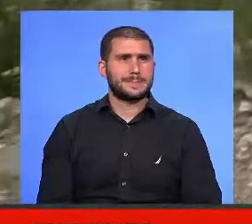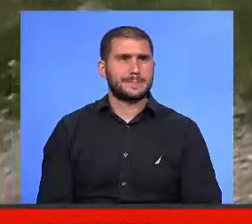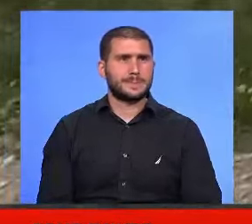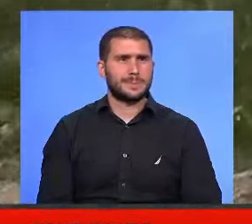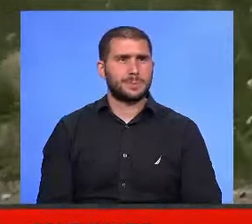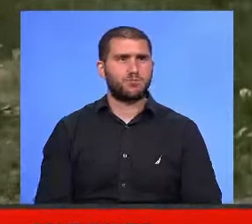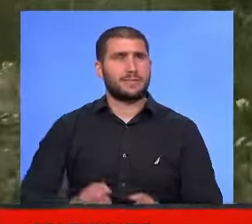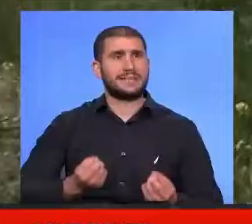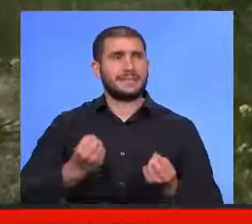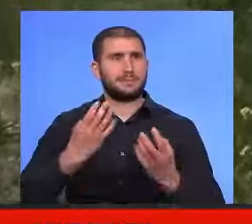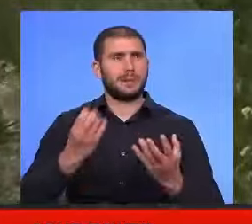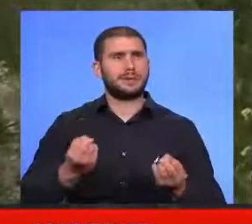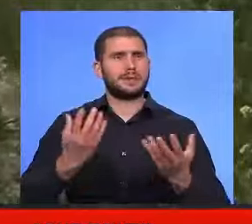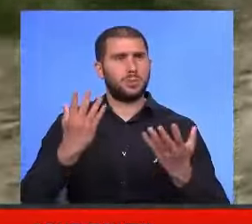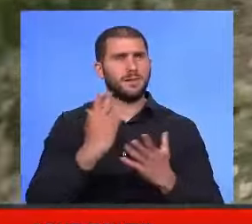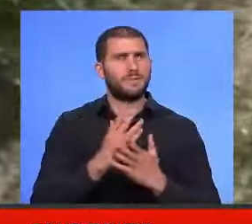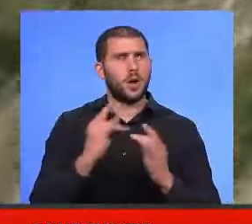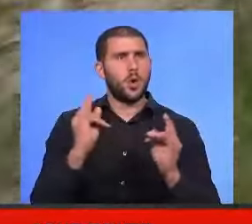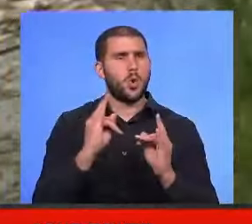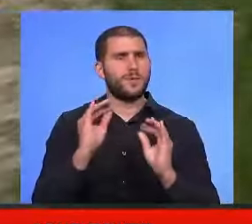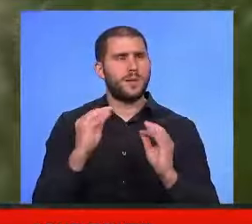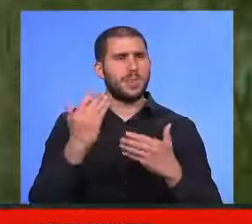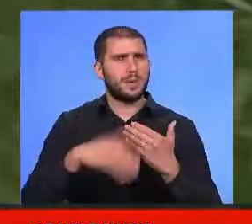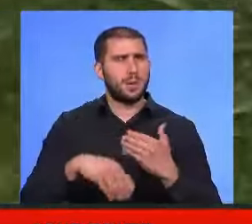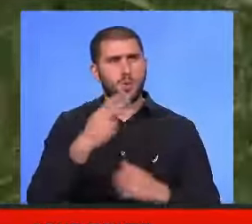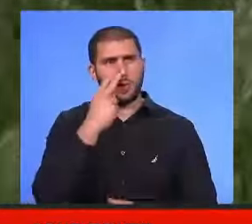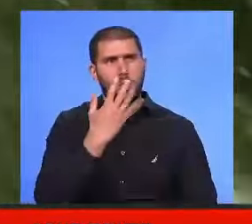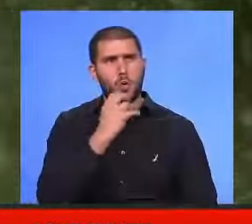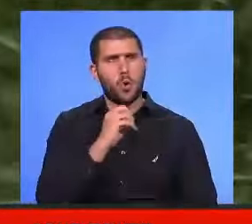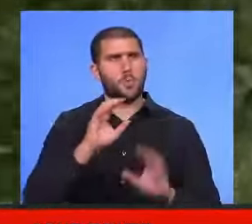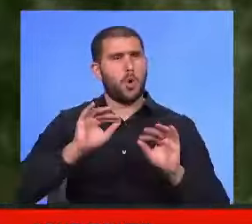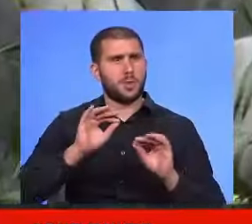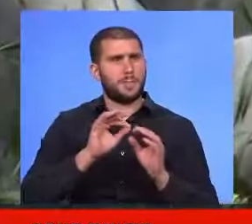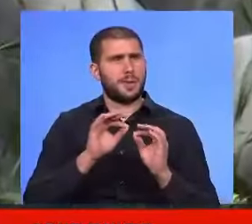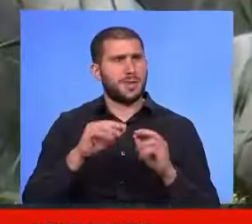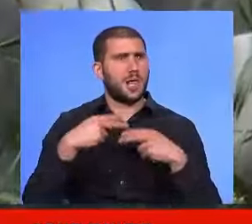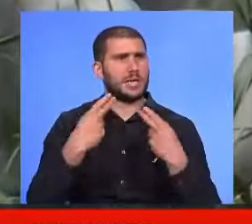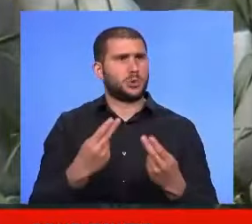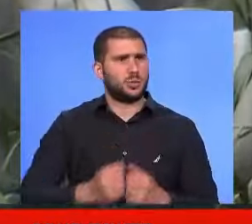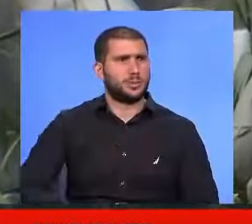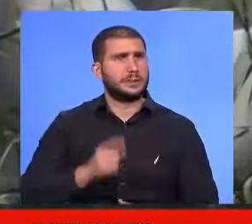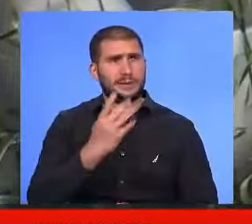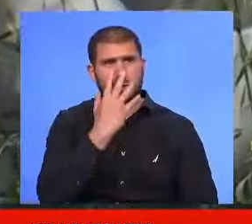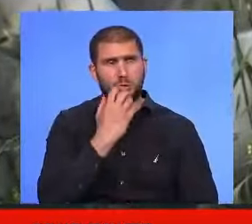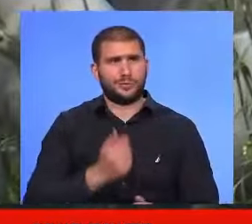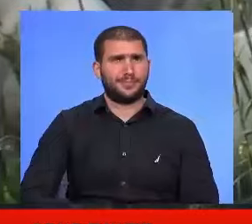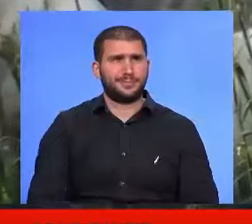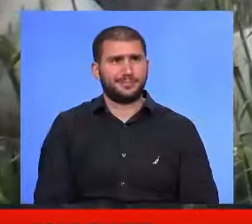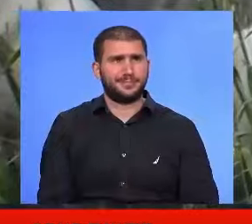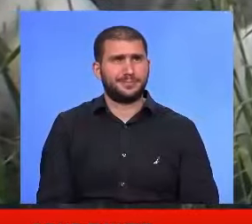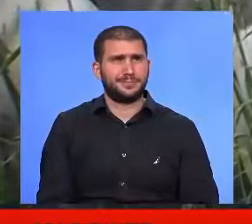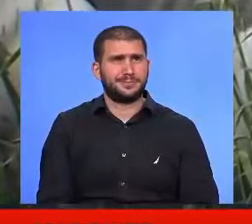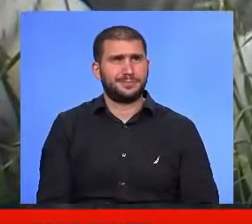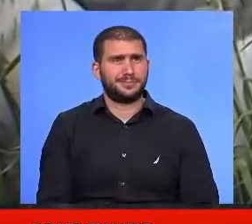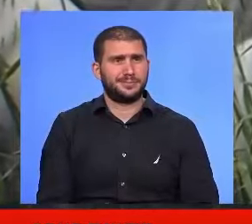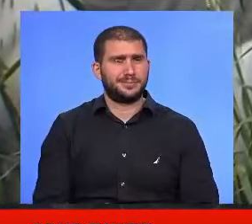הצמחים כבר צמחו, החורף עוד מעט נגמר, הנה החום של אוקטובר קצת מתחיל לחזור. זה עצוב.